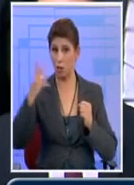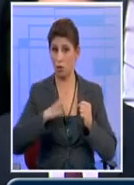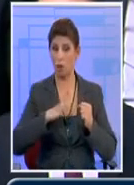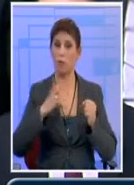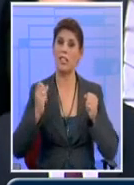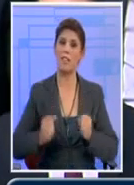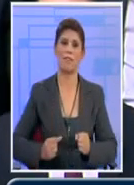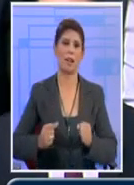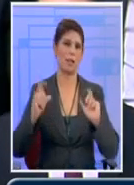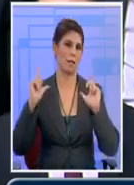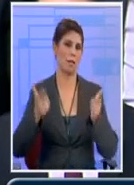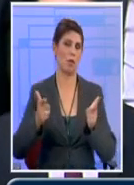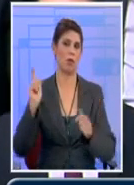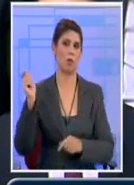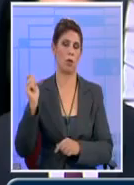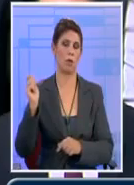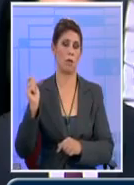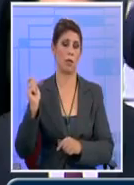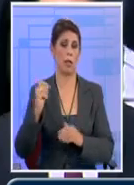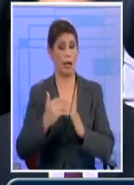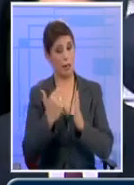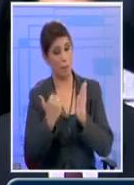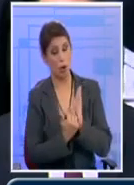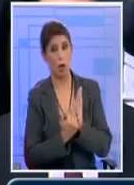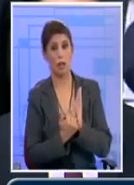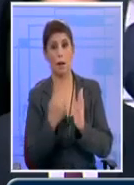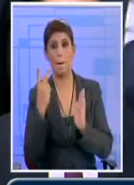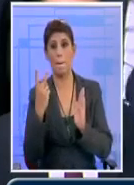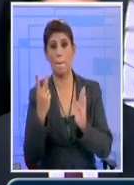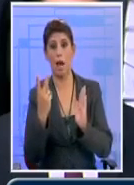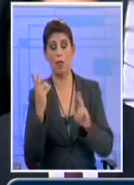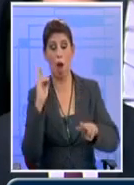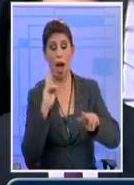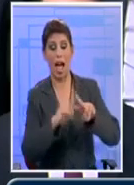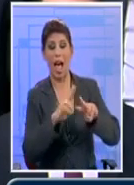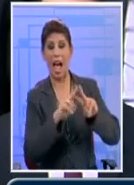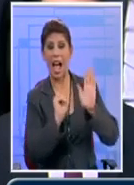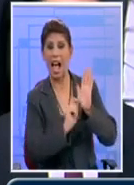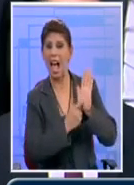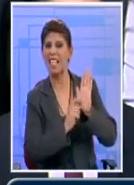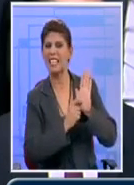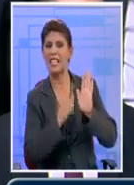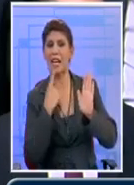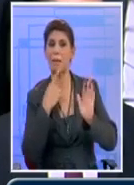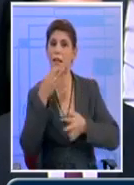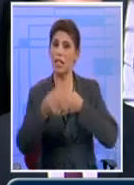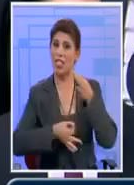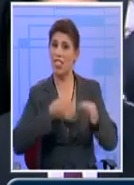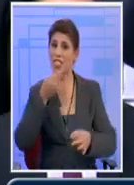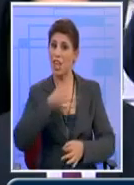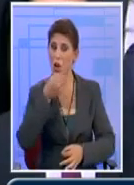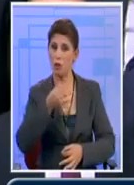του δημοκρατικού πολιτεύματος. Και παρακάτω, με δύο αστερίσκους, υπάρχει η ερμηνευτική δήλωση η